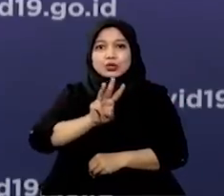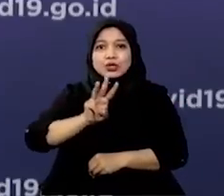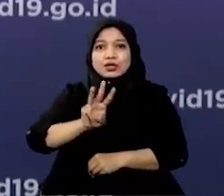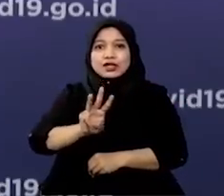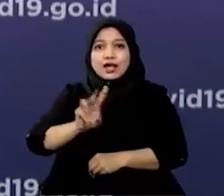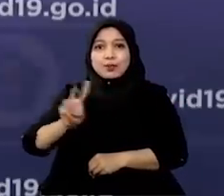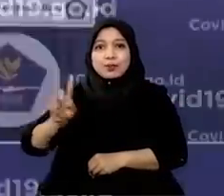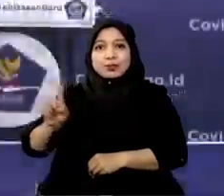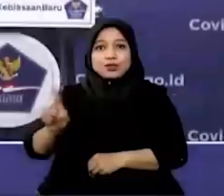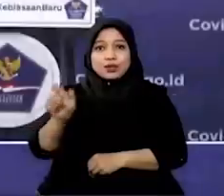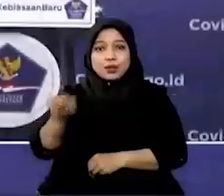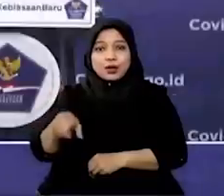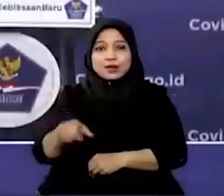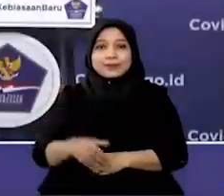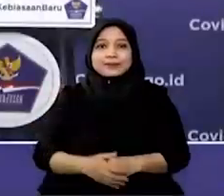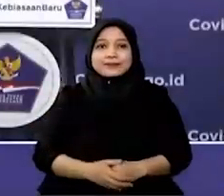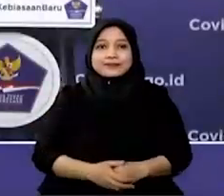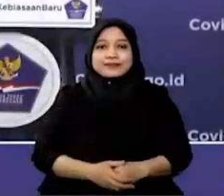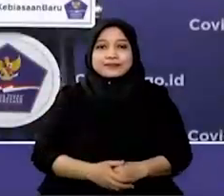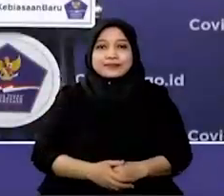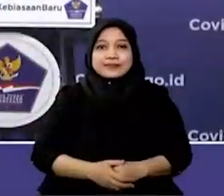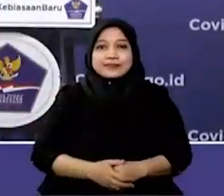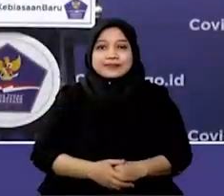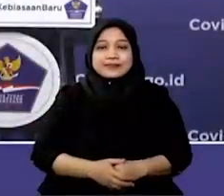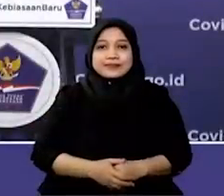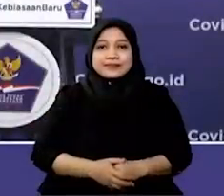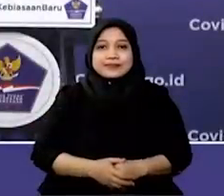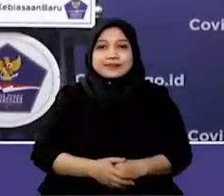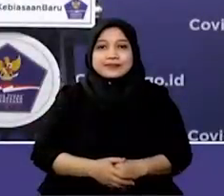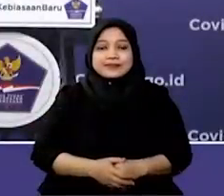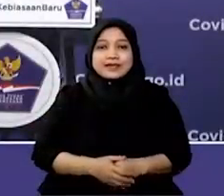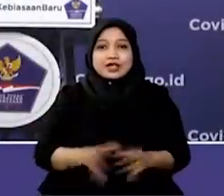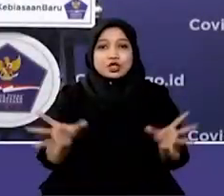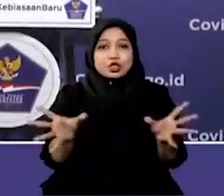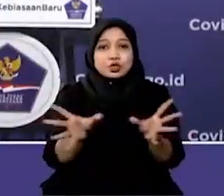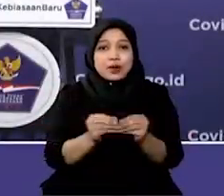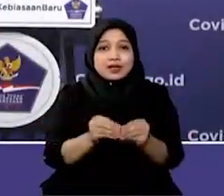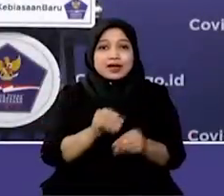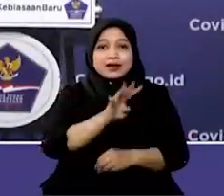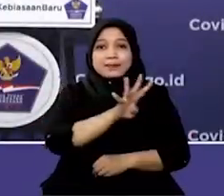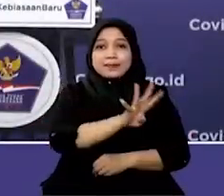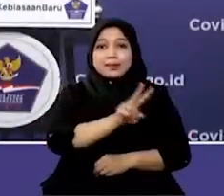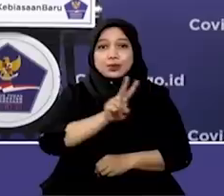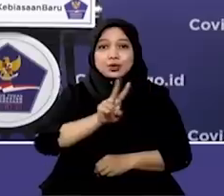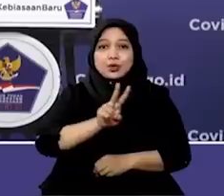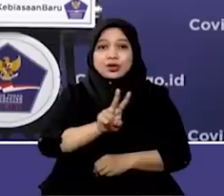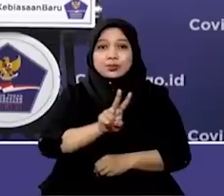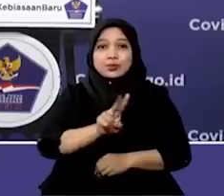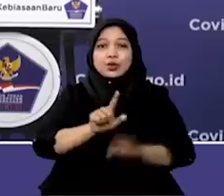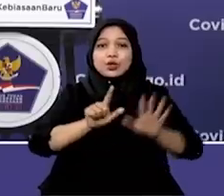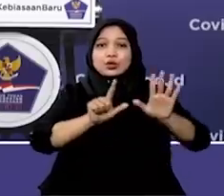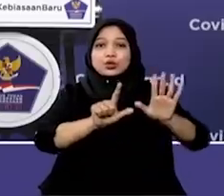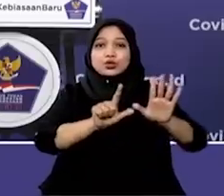1331 Hai sehingga totalnya kasus positif ini menjadi 40